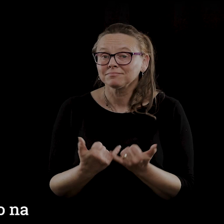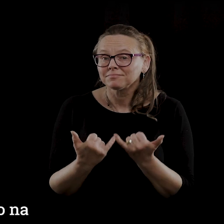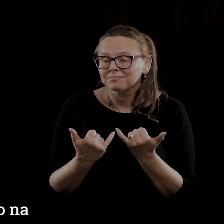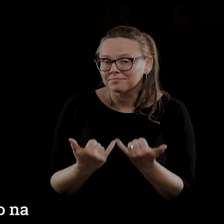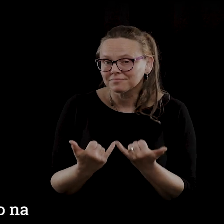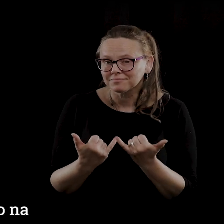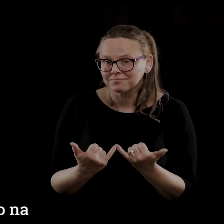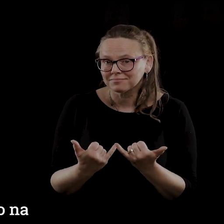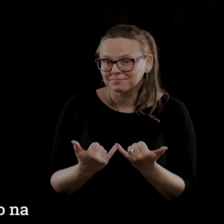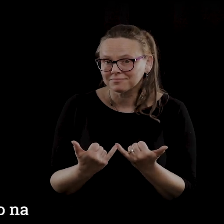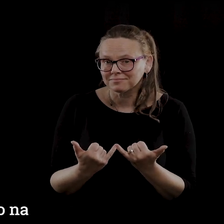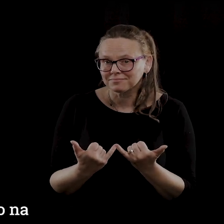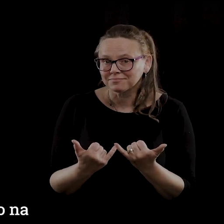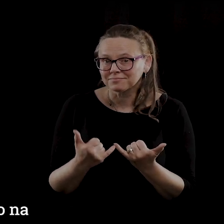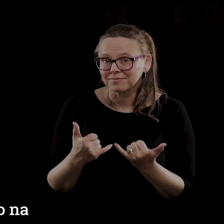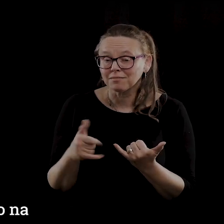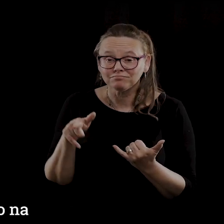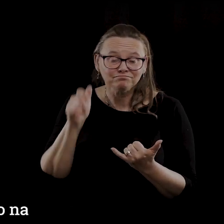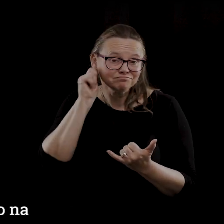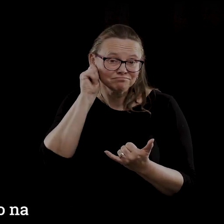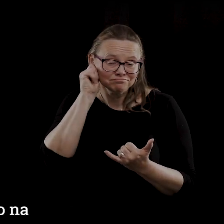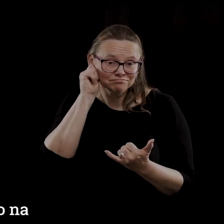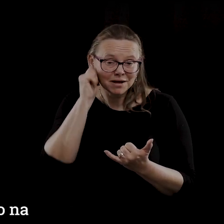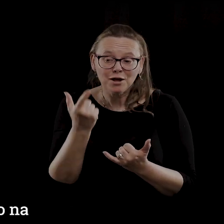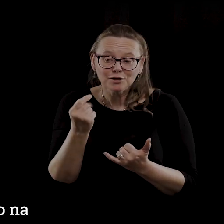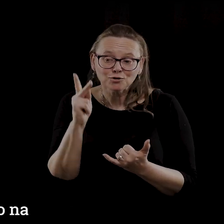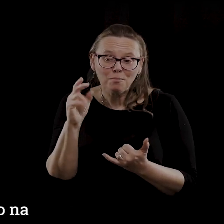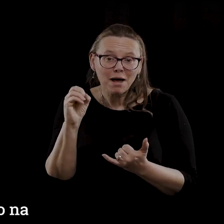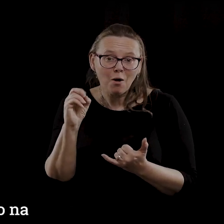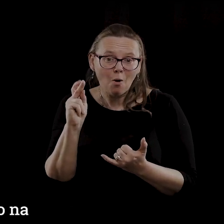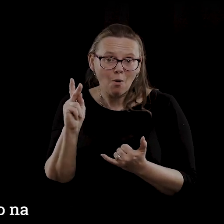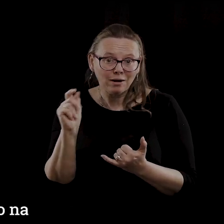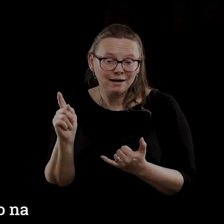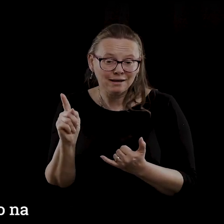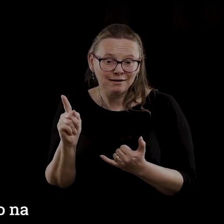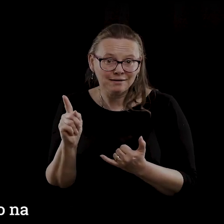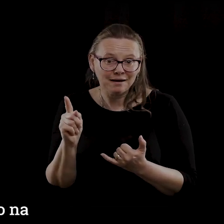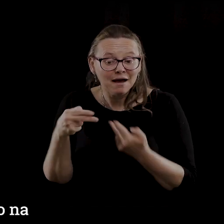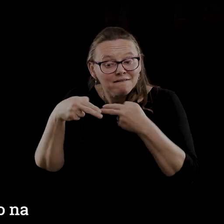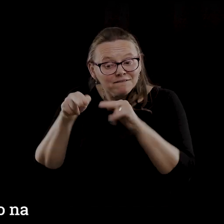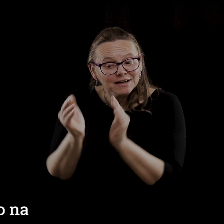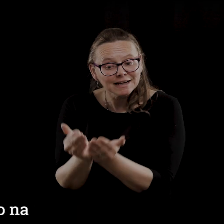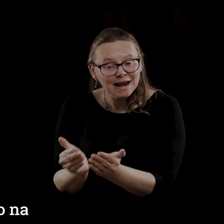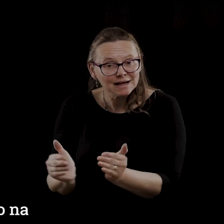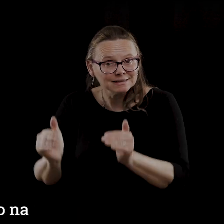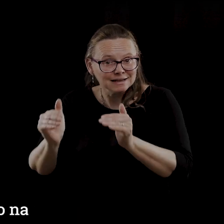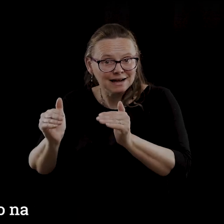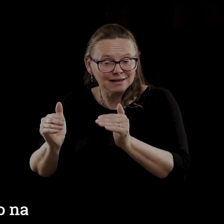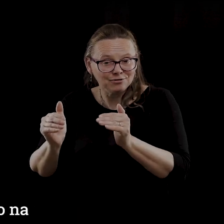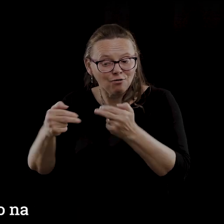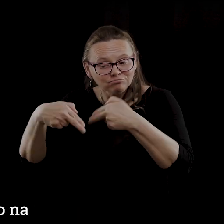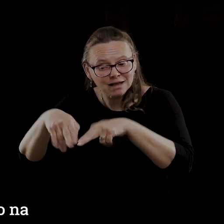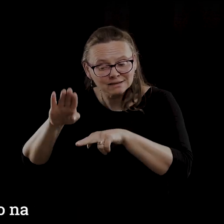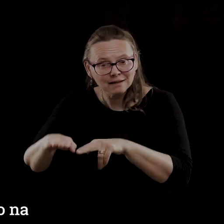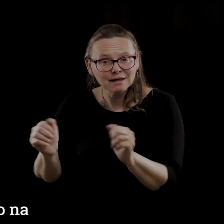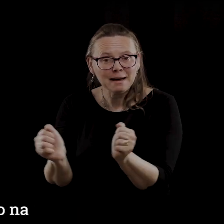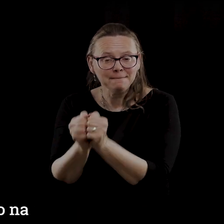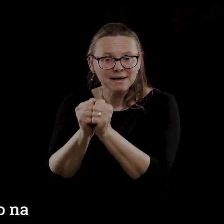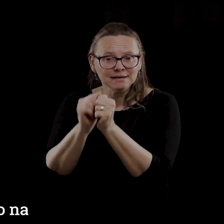Sedaj je restavratorka s Kokijem ob svoji strani vrnila skledo na njeno mesto na